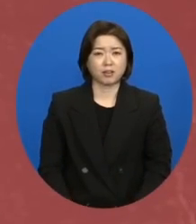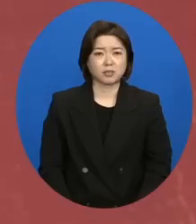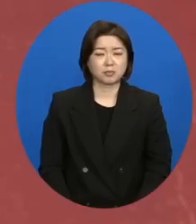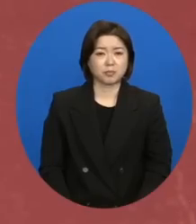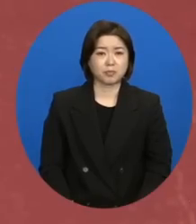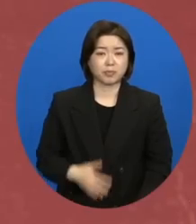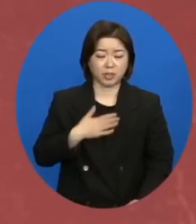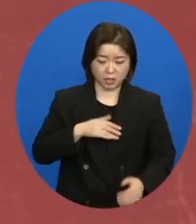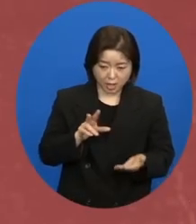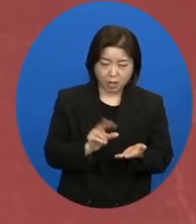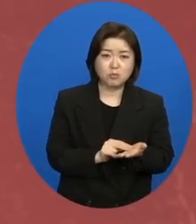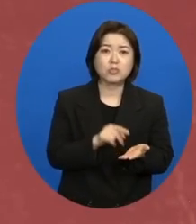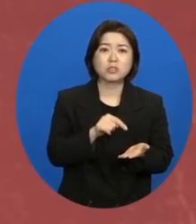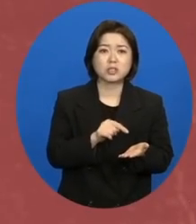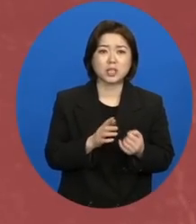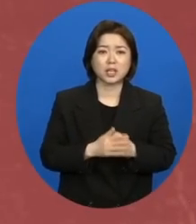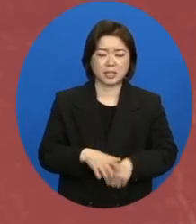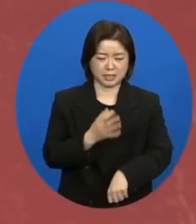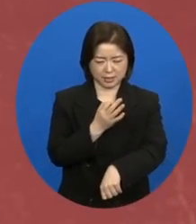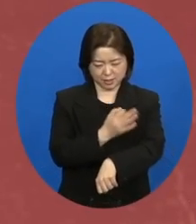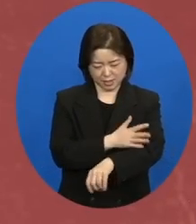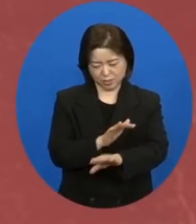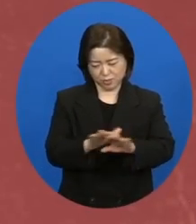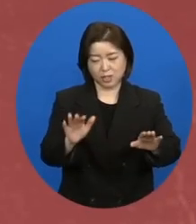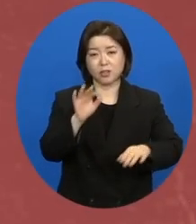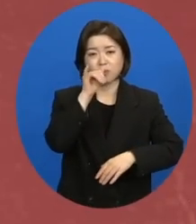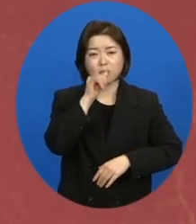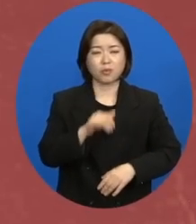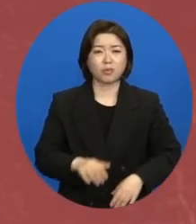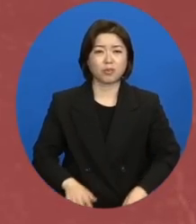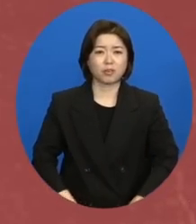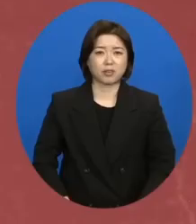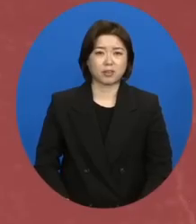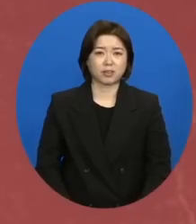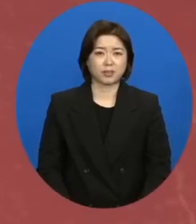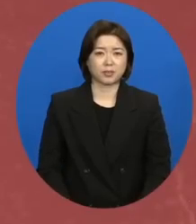내 문제는 단순하게 해결해요.